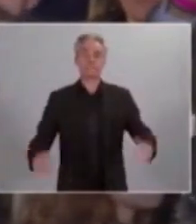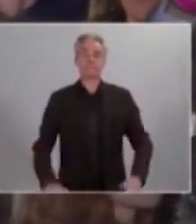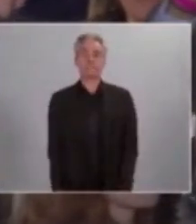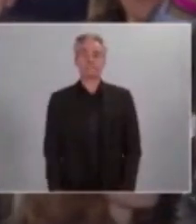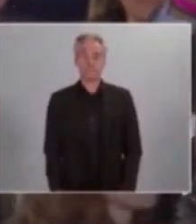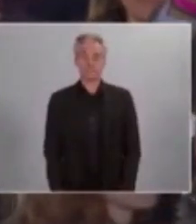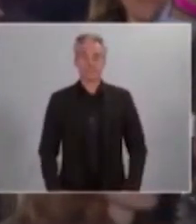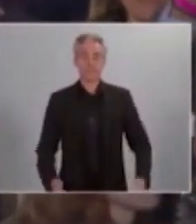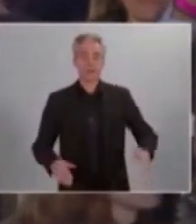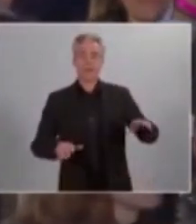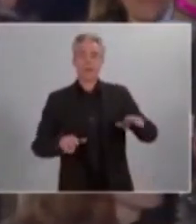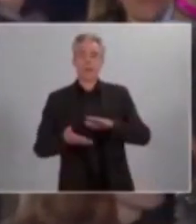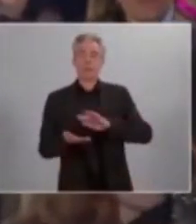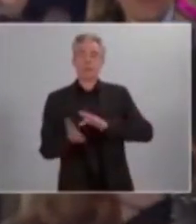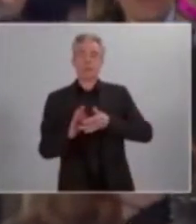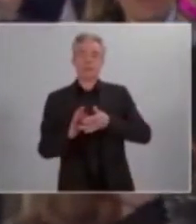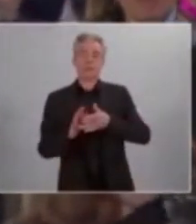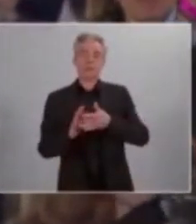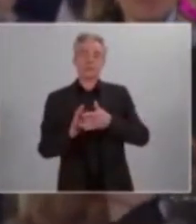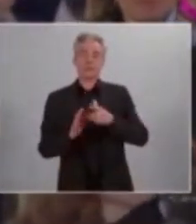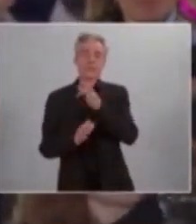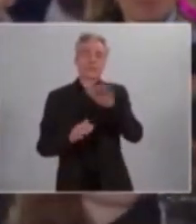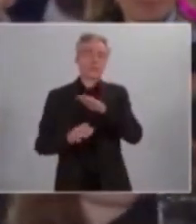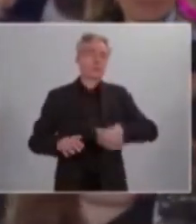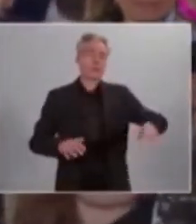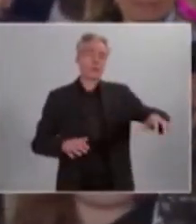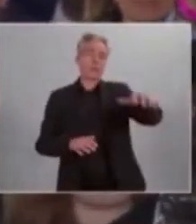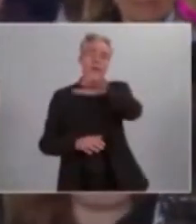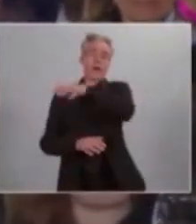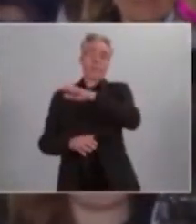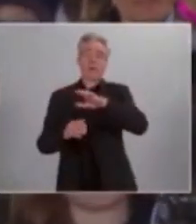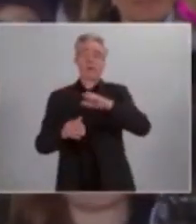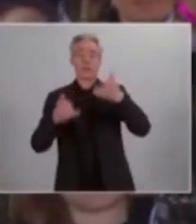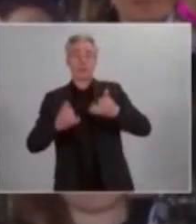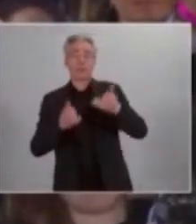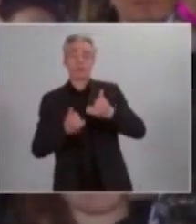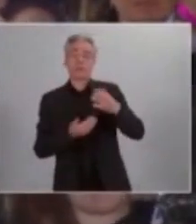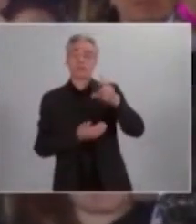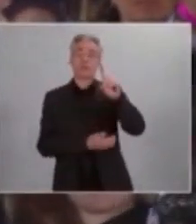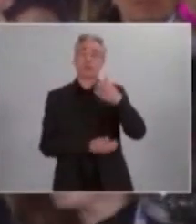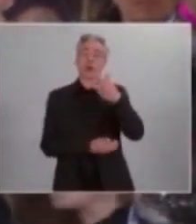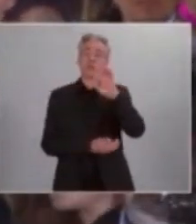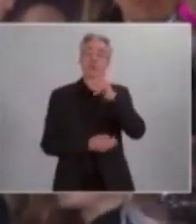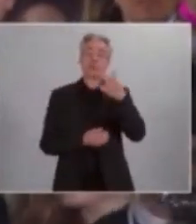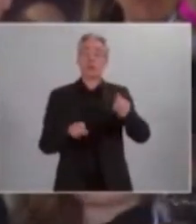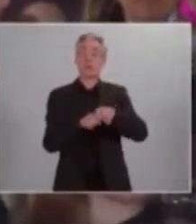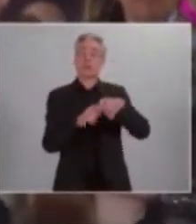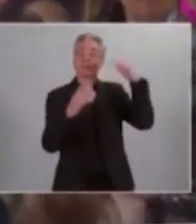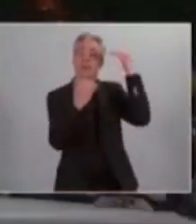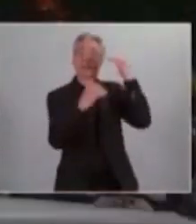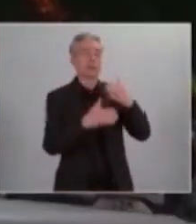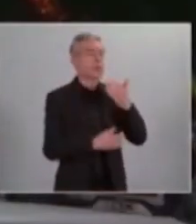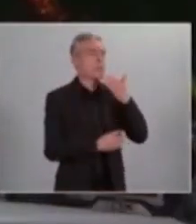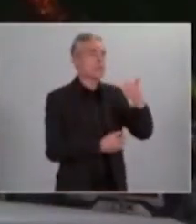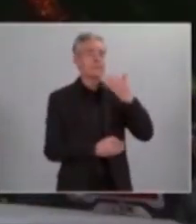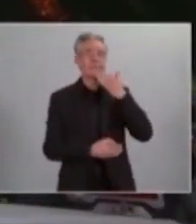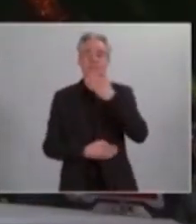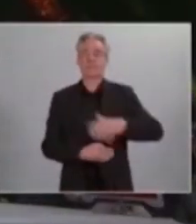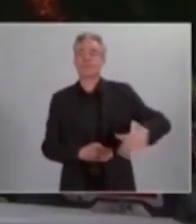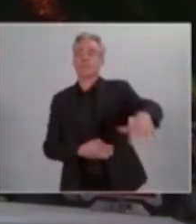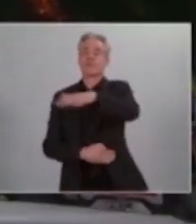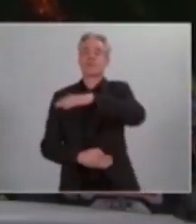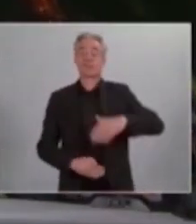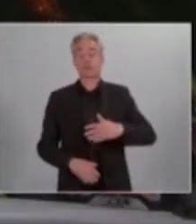นอย่างรุนแรงแล้วก็มีข่าวเฉาด้วยนะคะอย่างเช่นแบบบอดี้การ์ดของมาครงเนี่ยก็พบว่าไปร่วมผสมโรงกับตำรวจในการตีคน